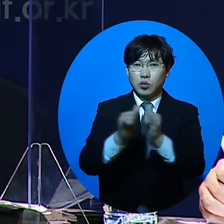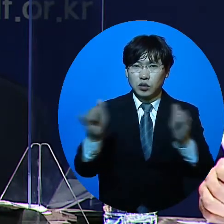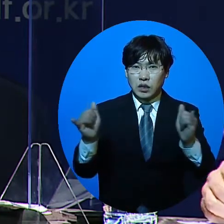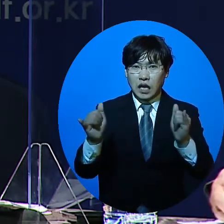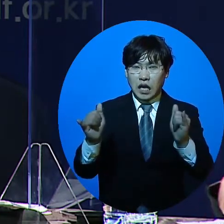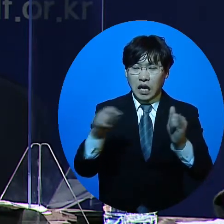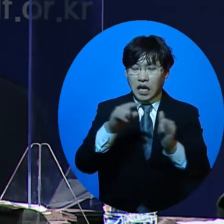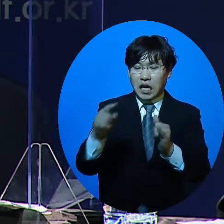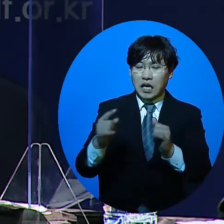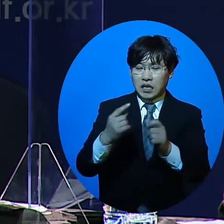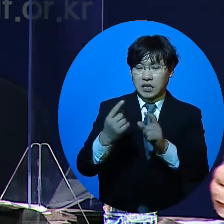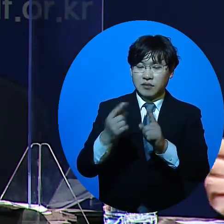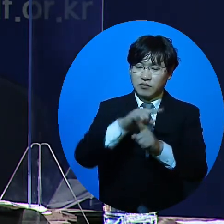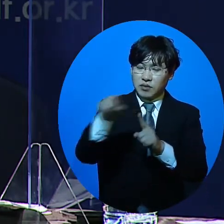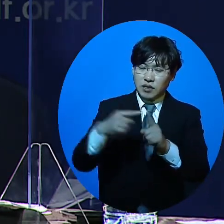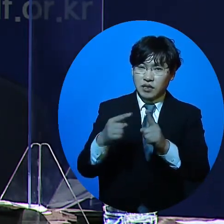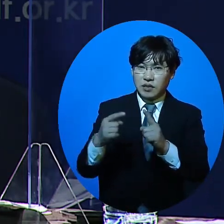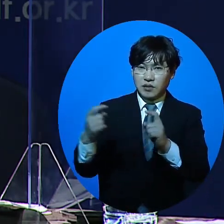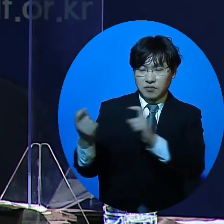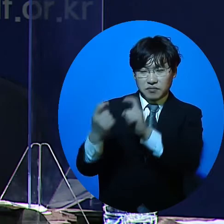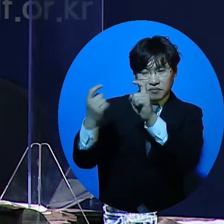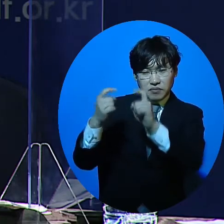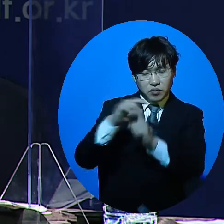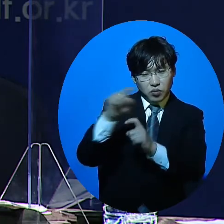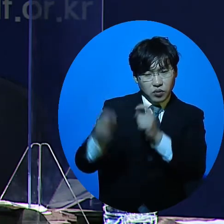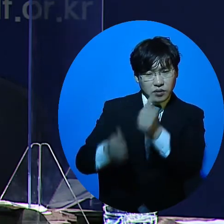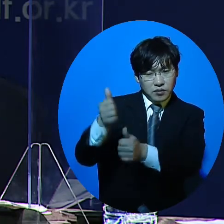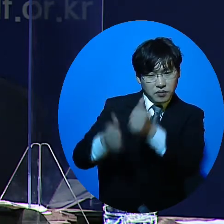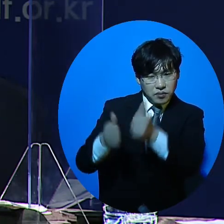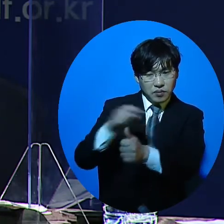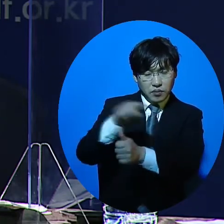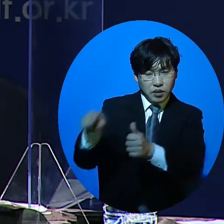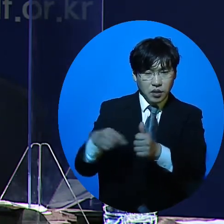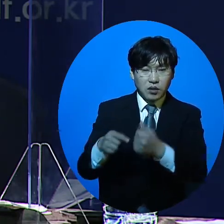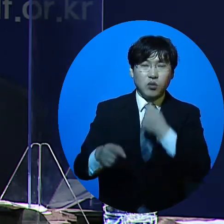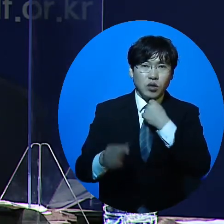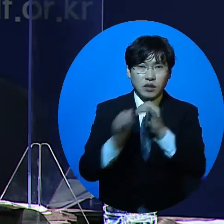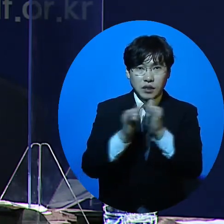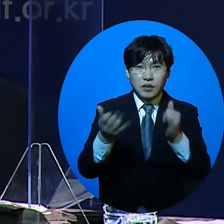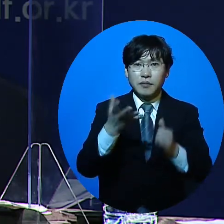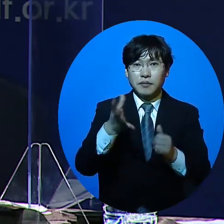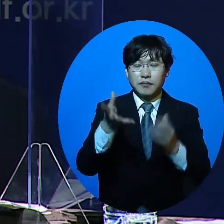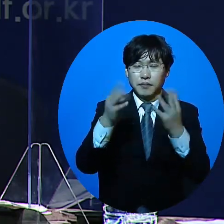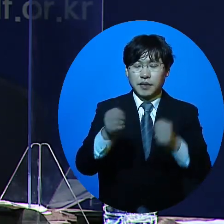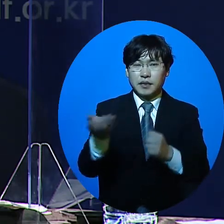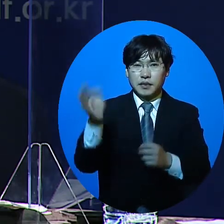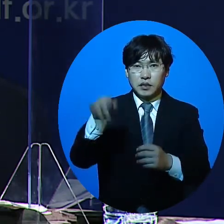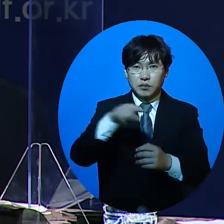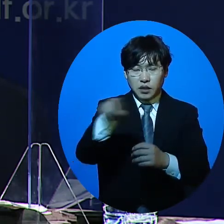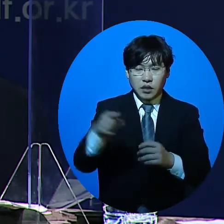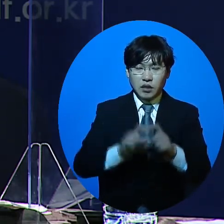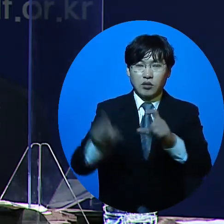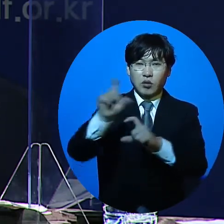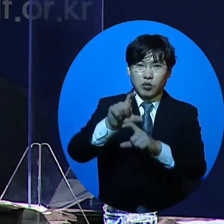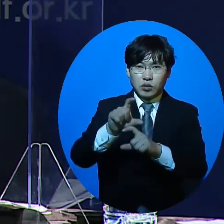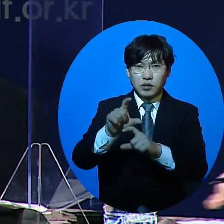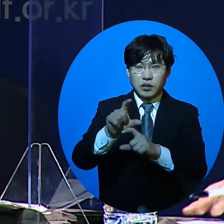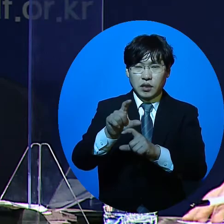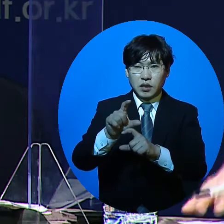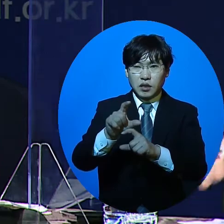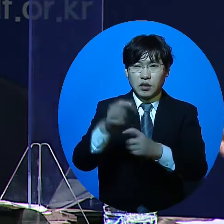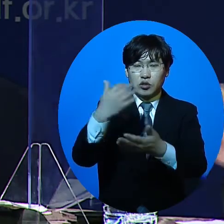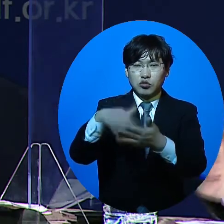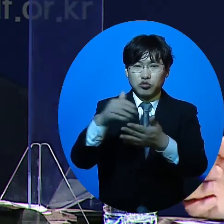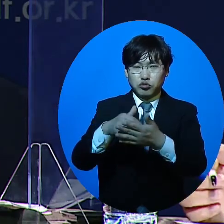지도자끼리의 경쟁 이런 구도에서 수요자가 많음에도 불구하고 지도자가 그 이상의 수로